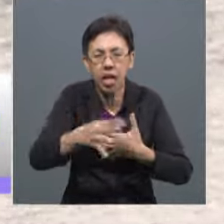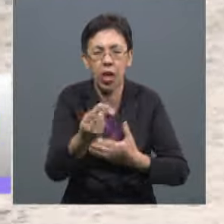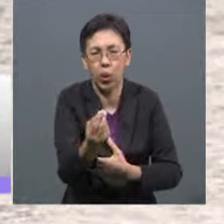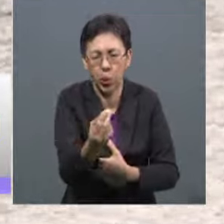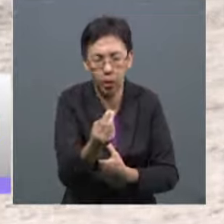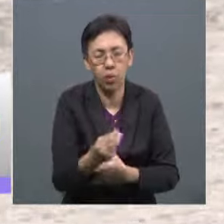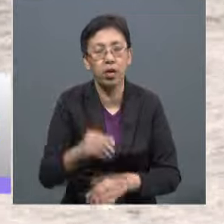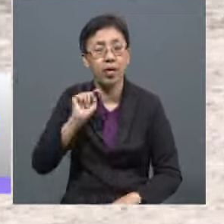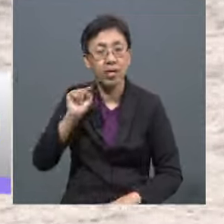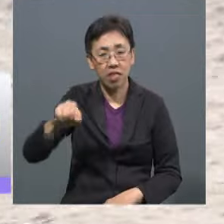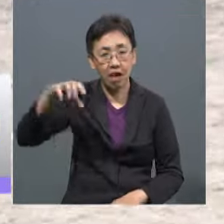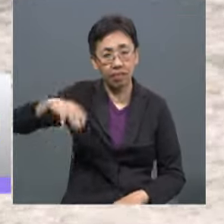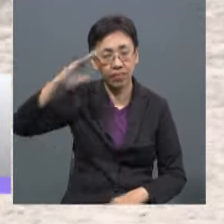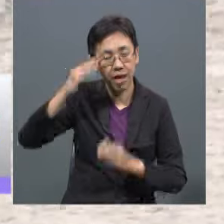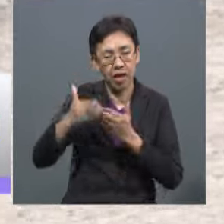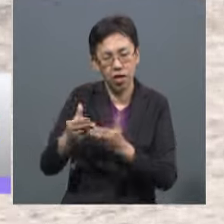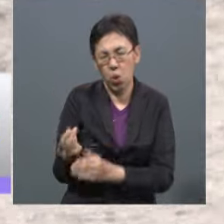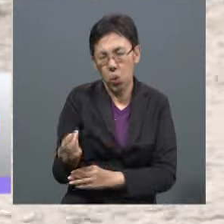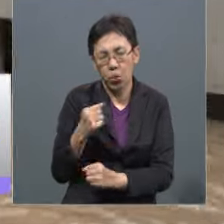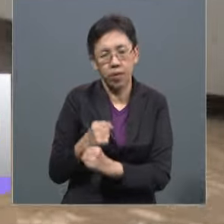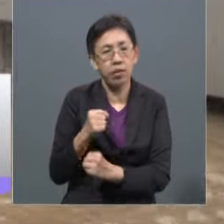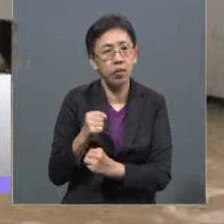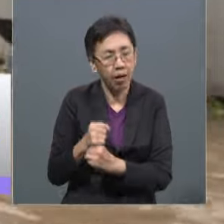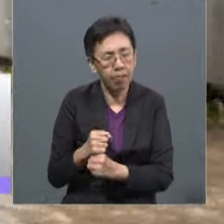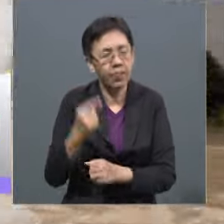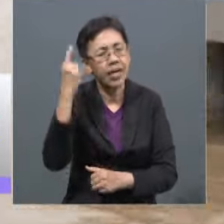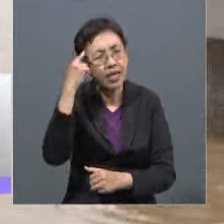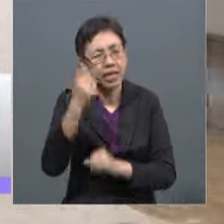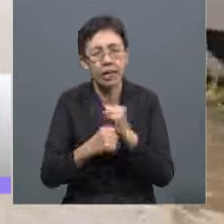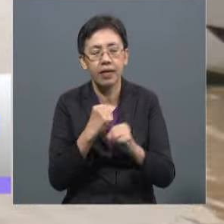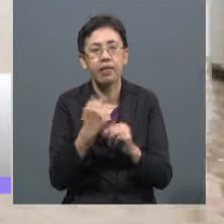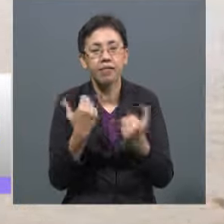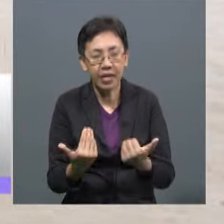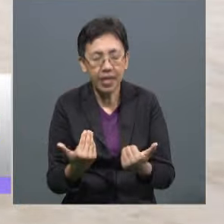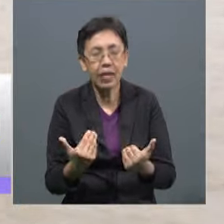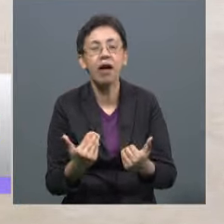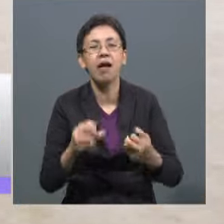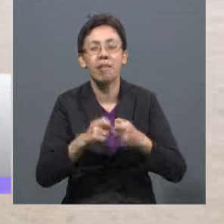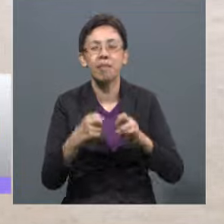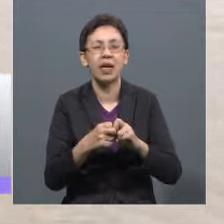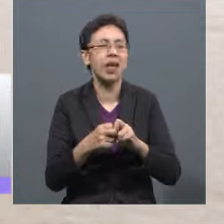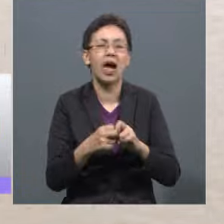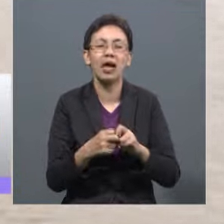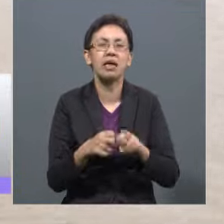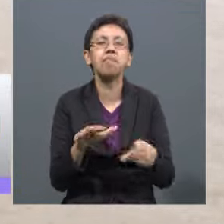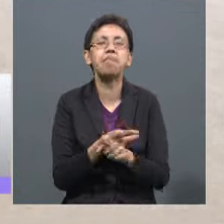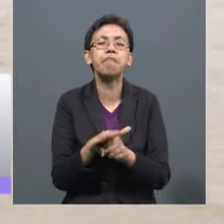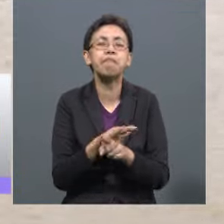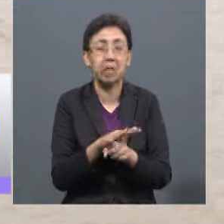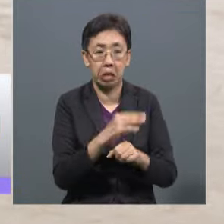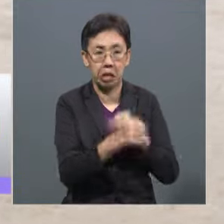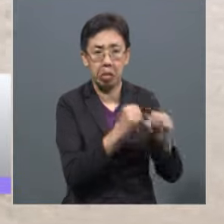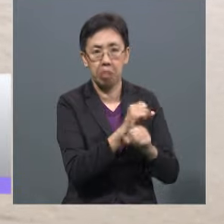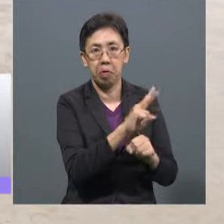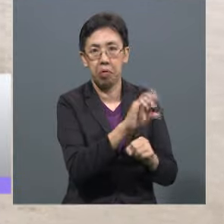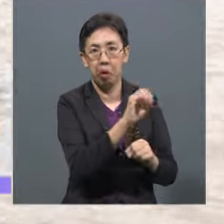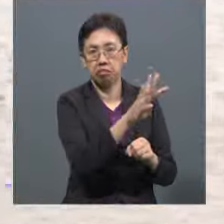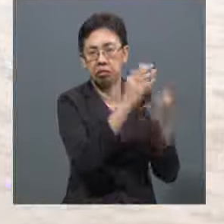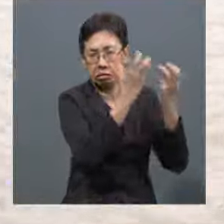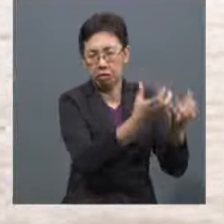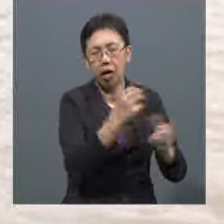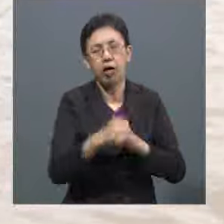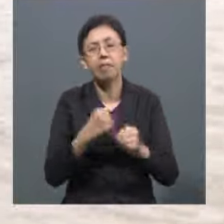ให้กองทัพเรือรีบไปดำเนินการและเชื่อว่าสถานการณ์ปีนี้ยังไงก็เบาบางกว่าปี54อย่างแน่นอนครับนอกจากนี้ทางกองทัพเรือ